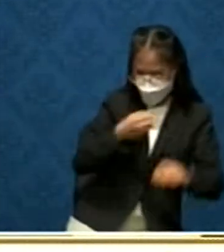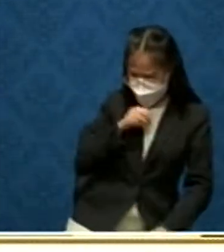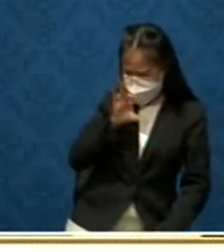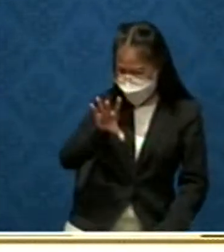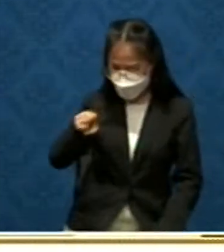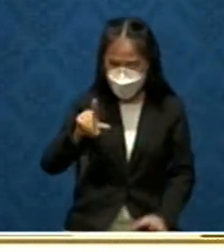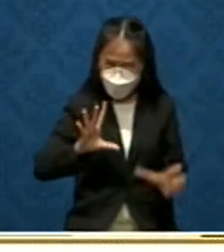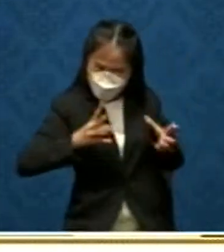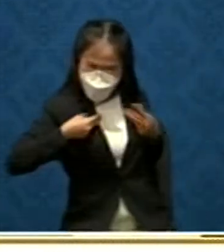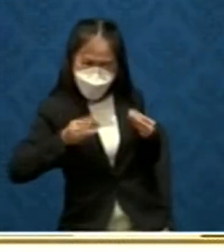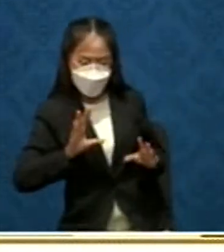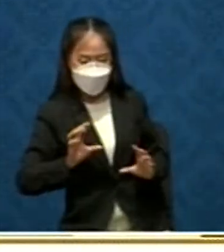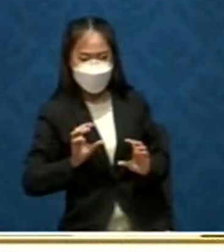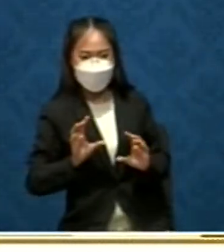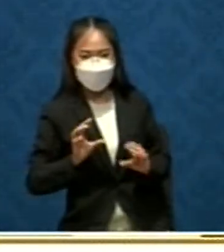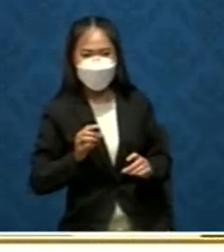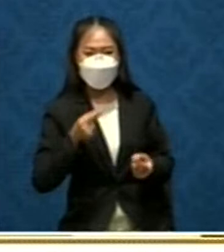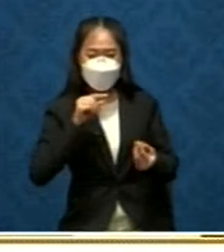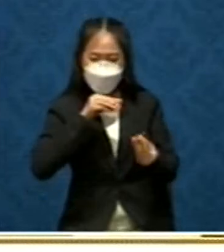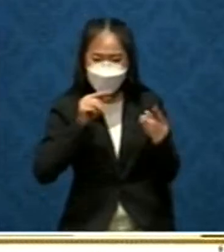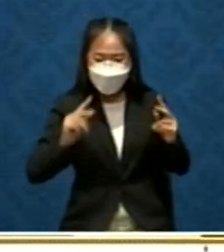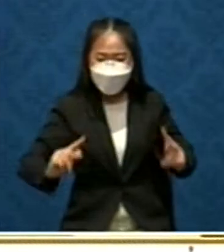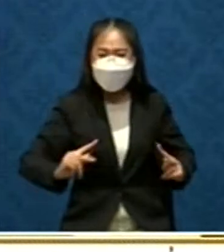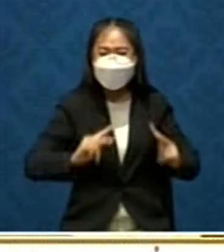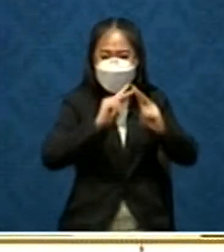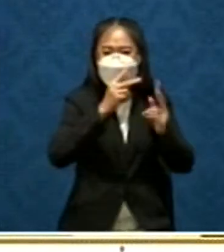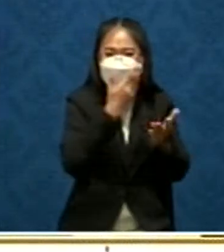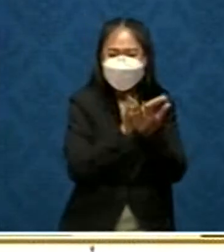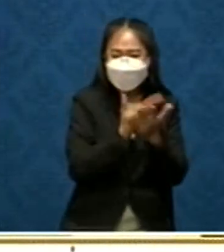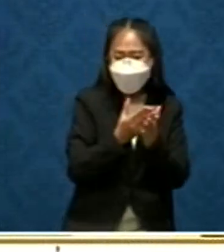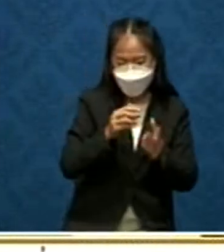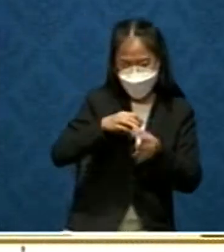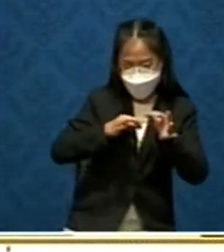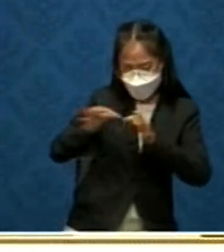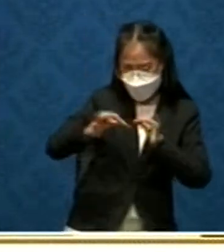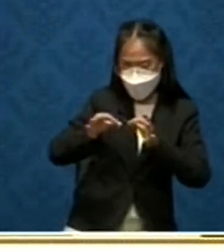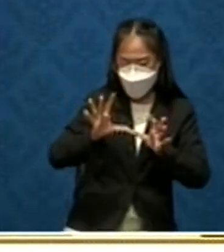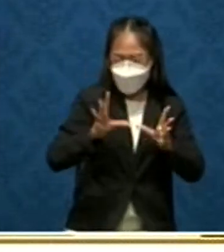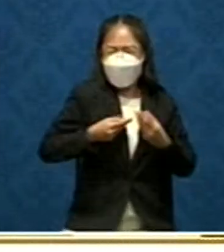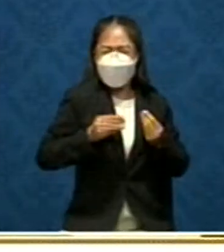glandคลัชื่อแจงหนูรธizaciónท่ affirmations